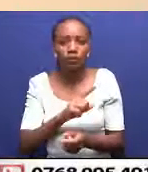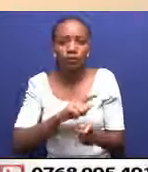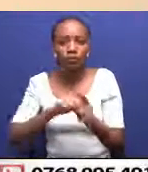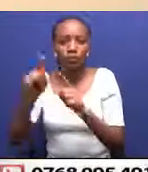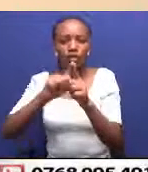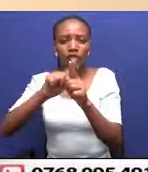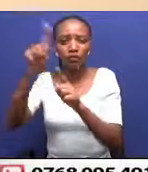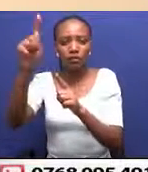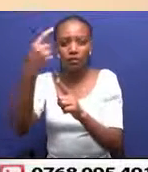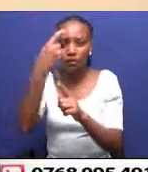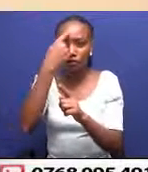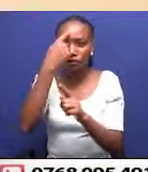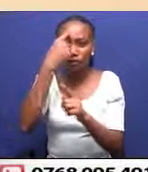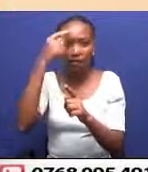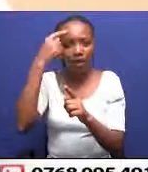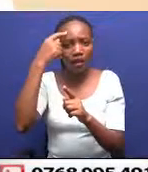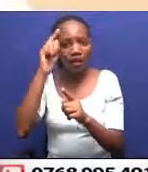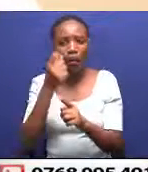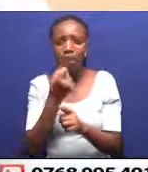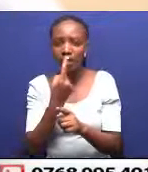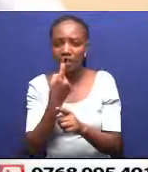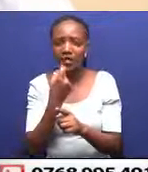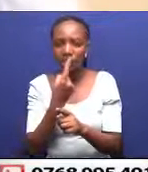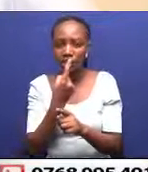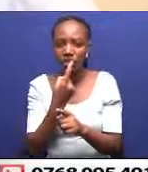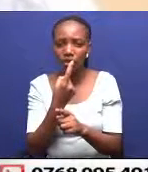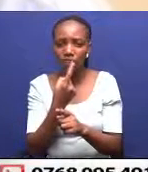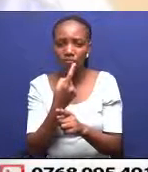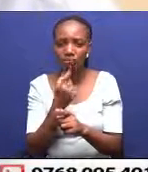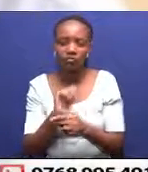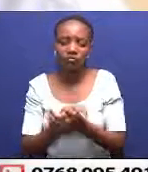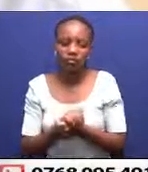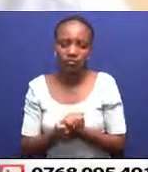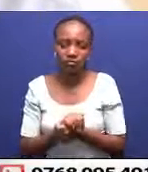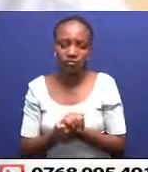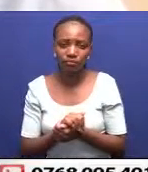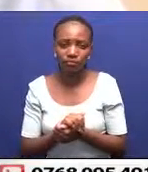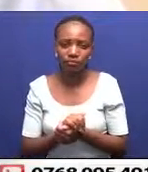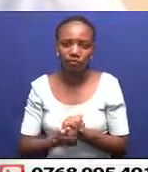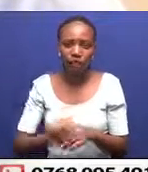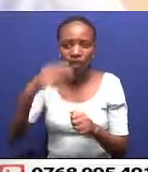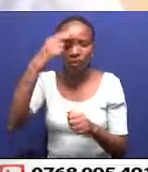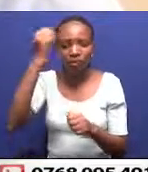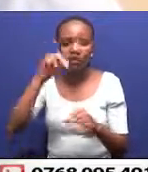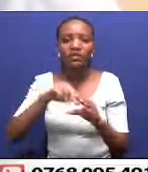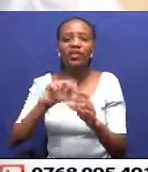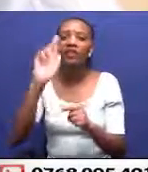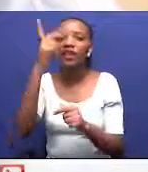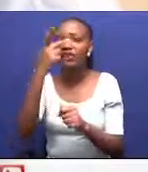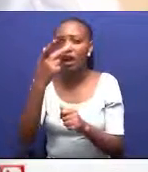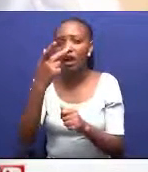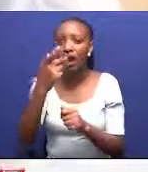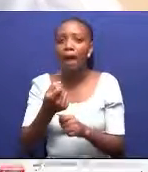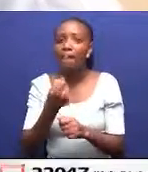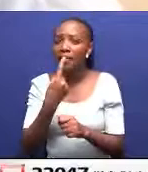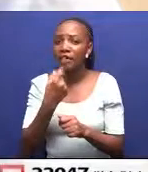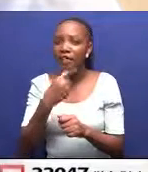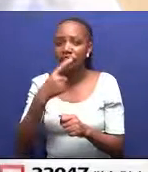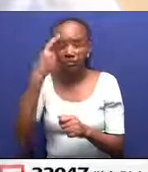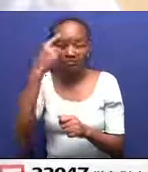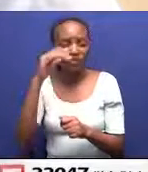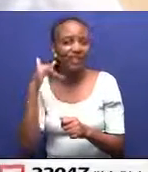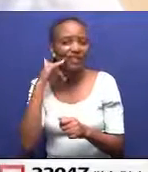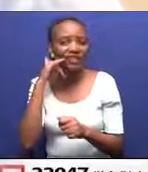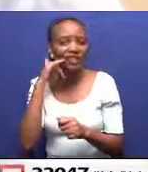India katika kutimiza na kuhakikisha amepata matibabu, kwani katika nchi ya Kenya matibabu ya ugonjwa wake